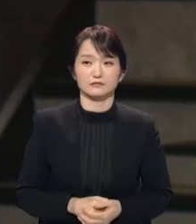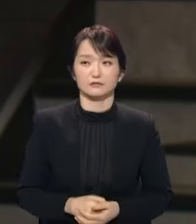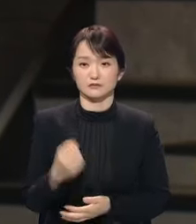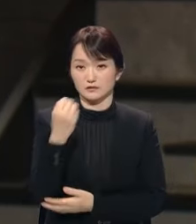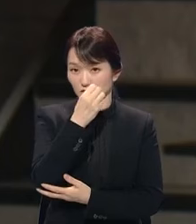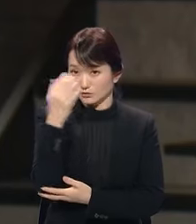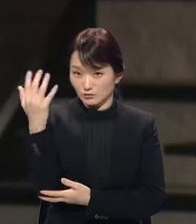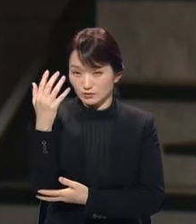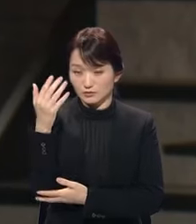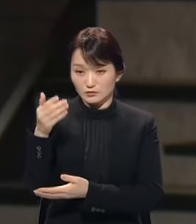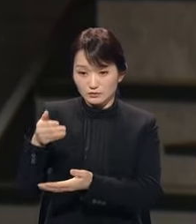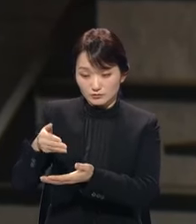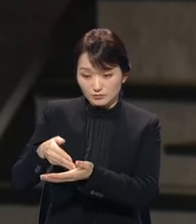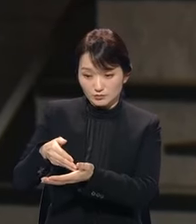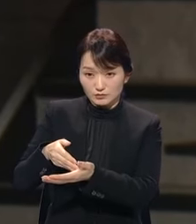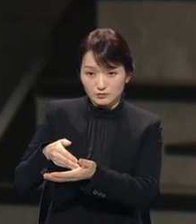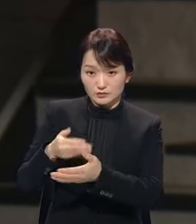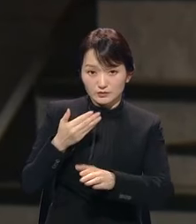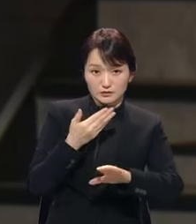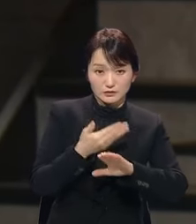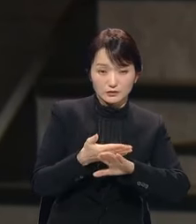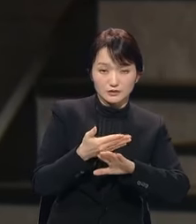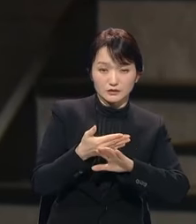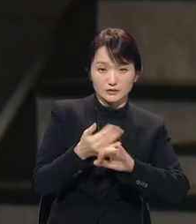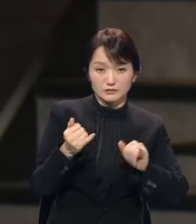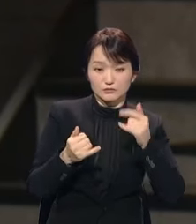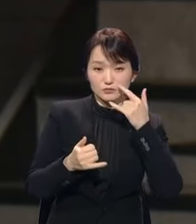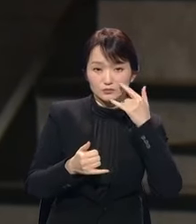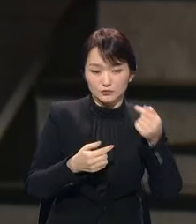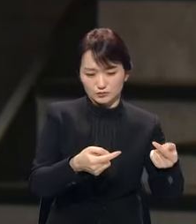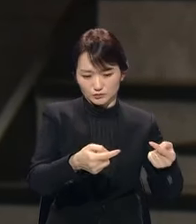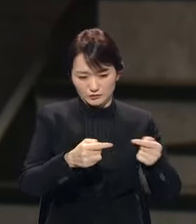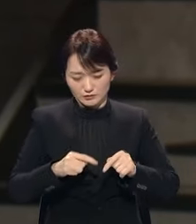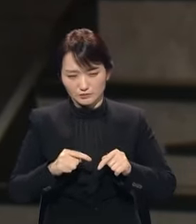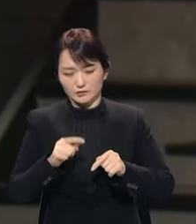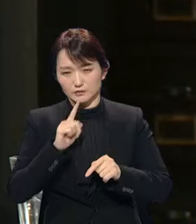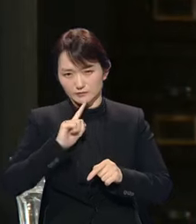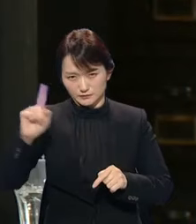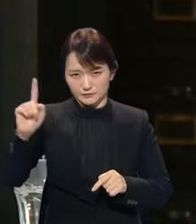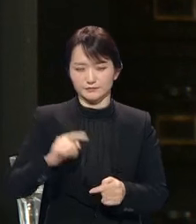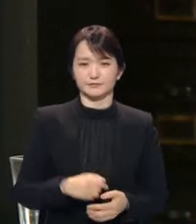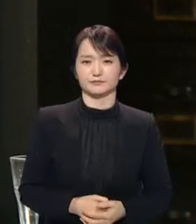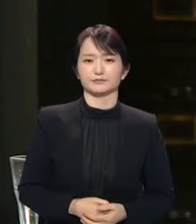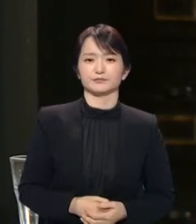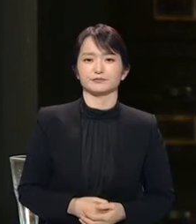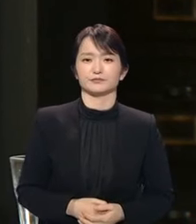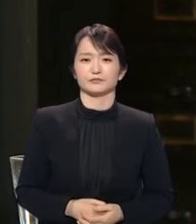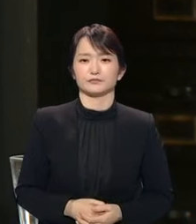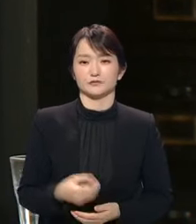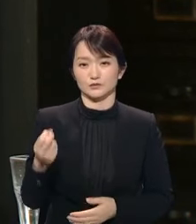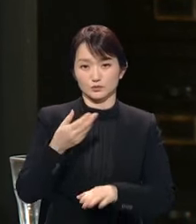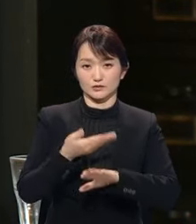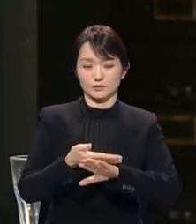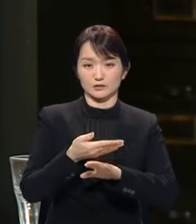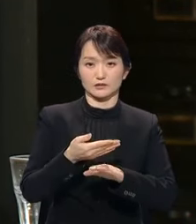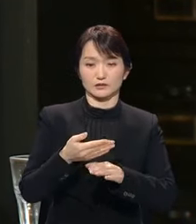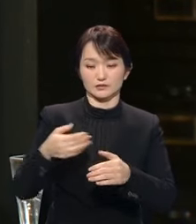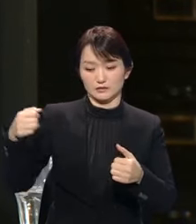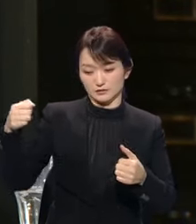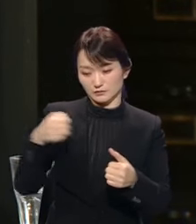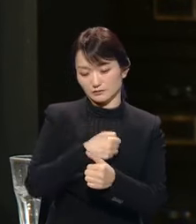보도가 되니까 다른 부모님들도 여기 동참을 하는 그런 상황이 된 거죠. 자, 또 다른 가해자가 있습니다. 이 피해